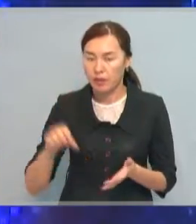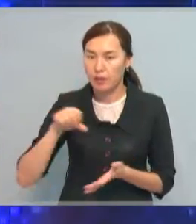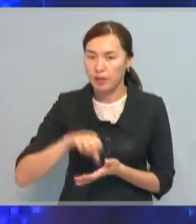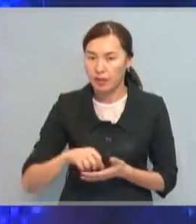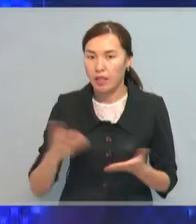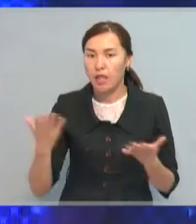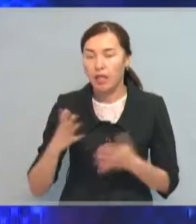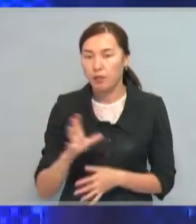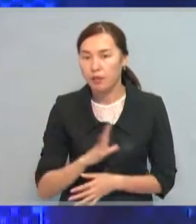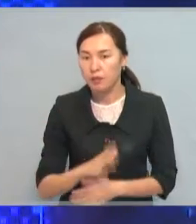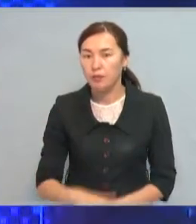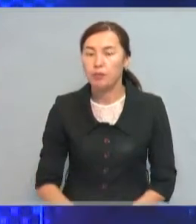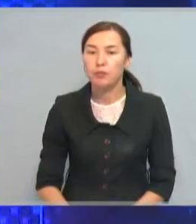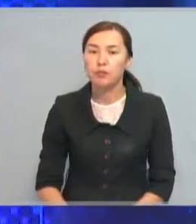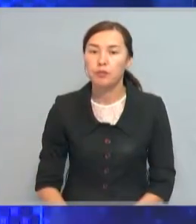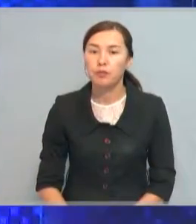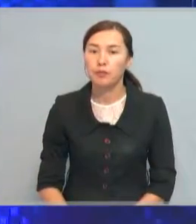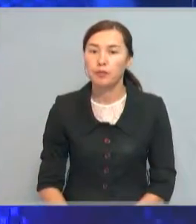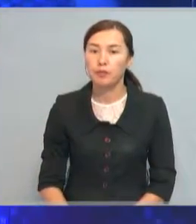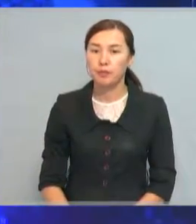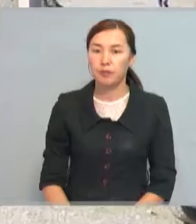өкілдерінің көзқарасы қалай? Тілші толықтырсын.